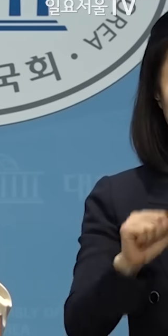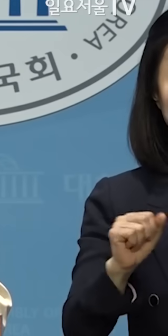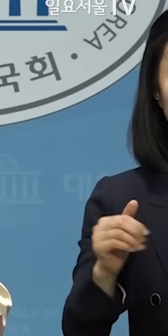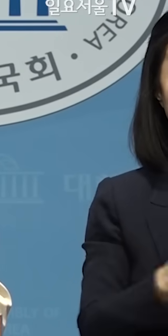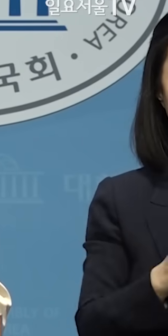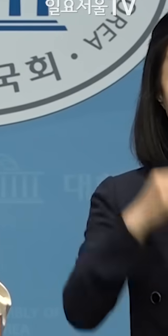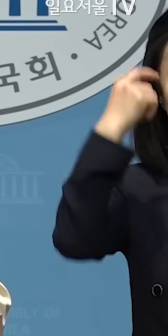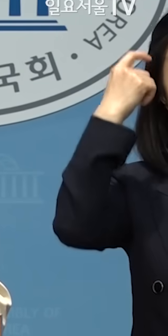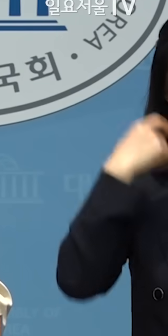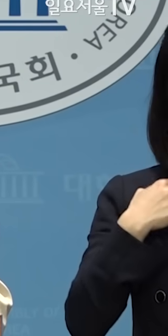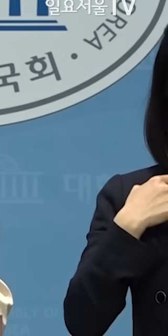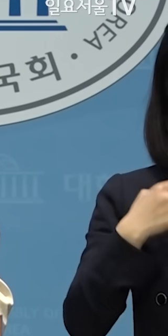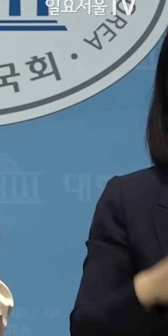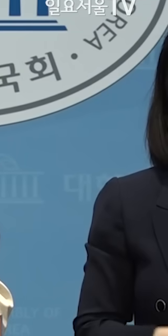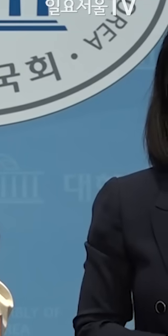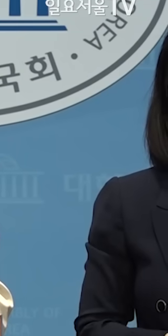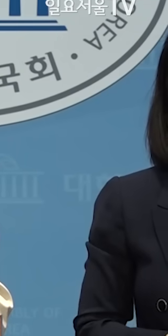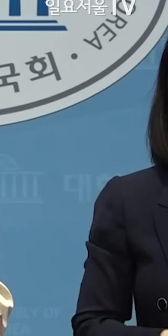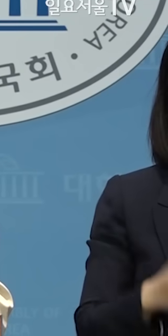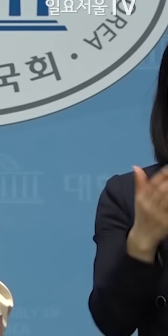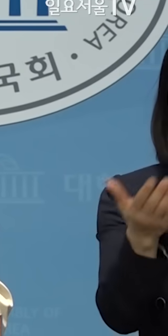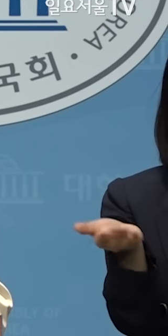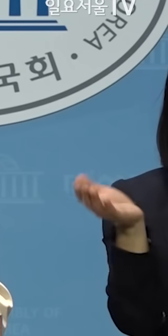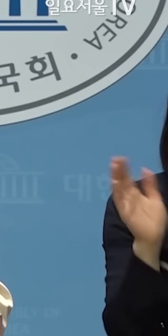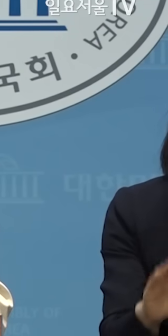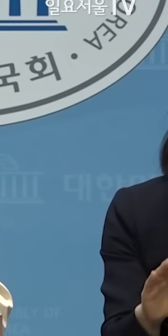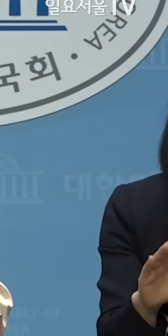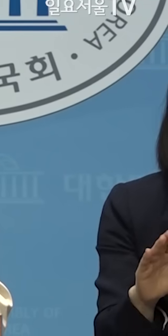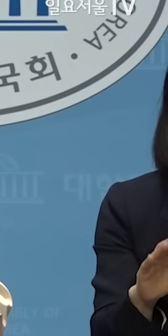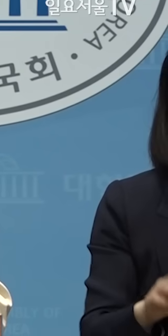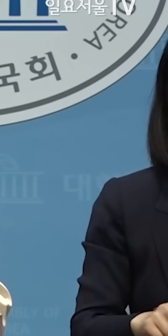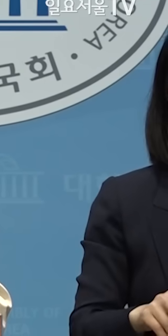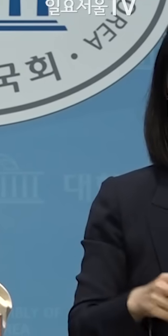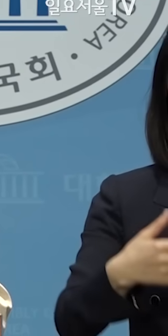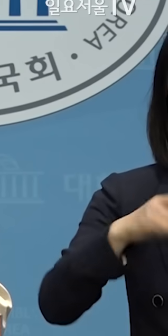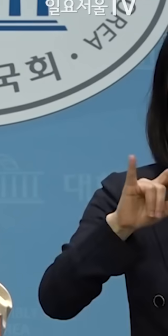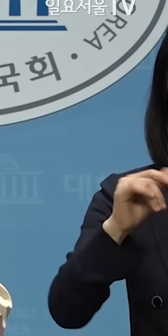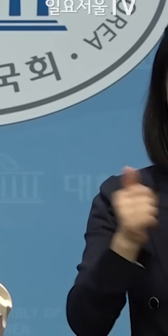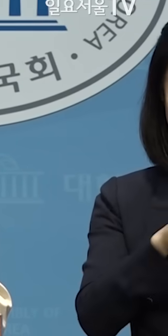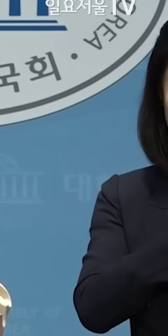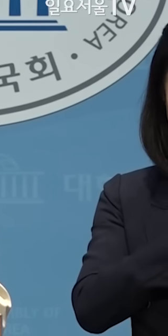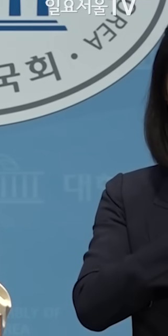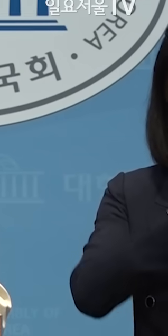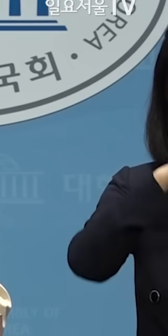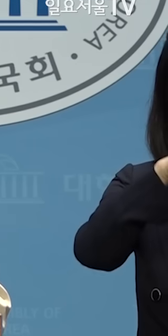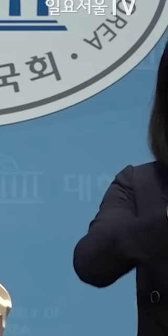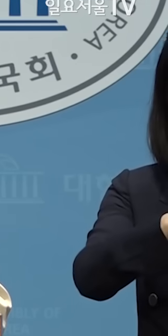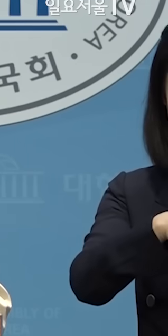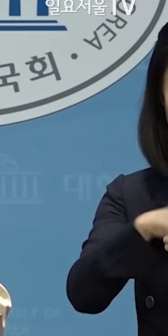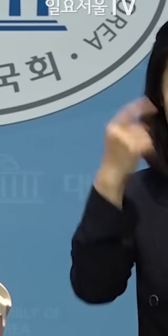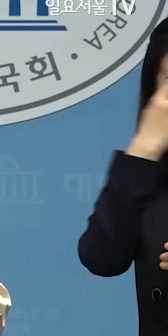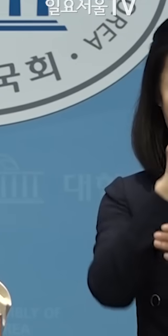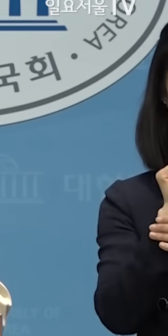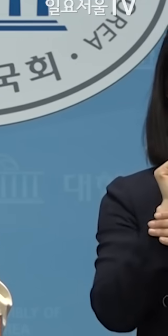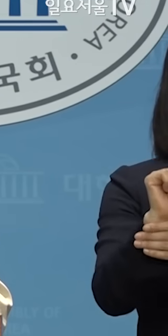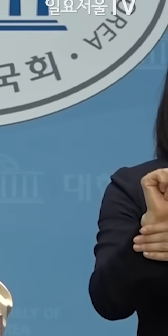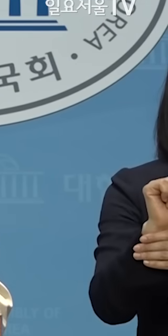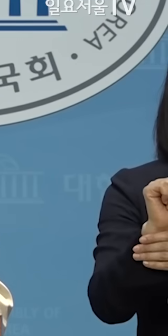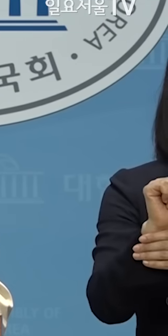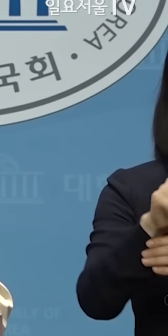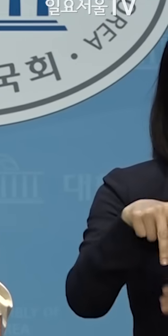것을 느꼈습니다 그랬던 그가 이번 제 22대 국회의원 선거에 전면에 나섰습니다